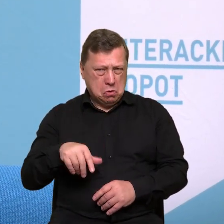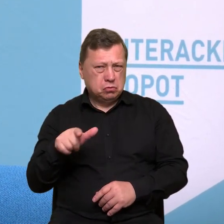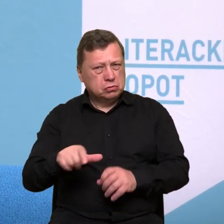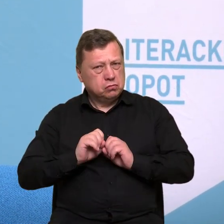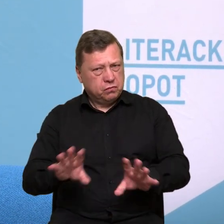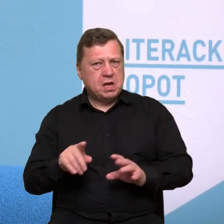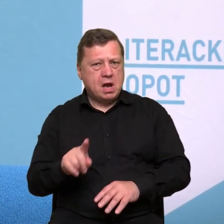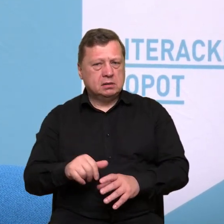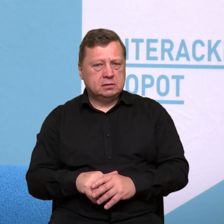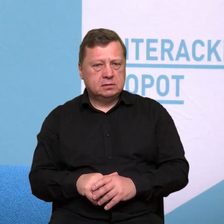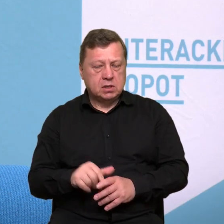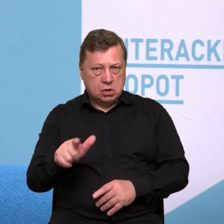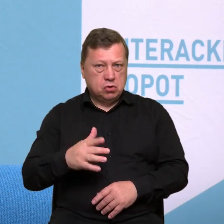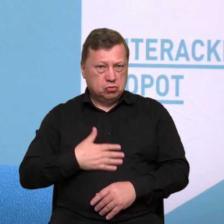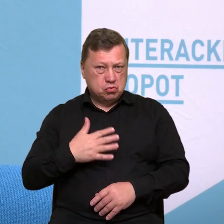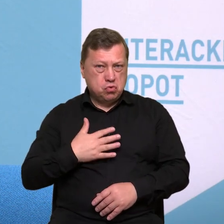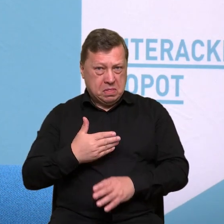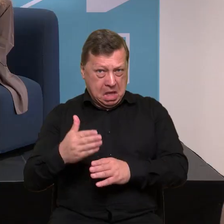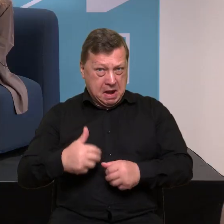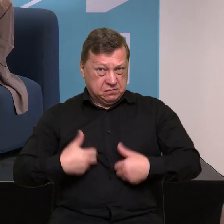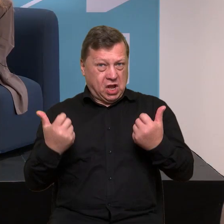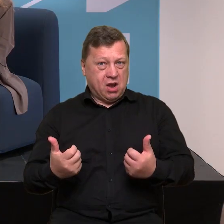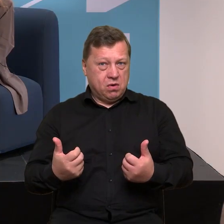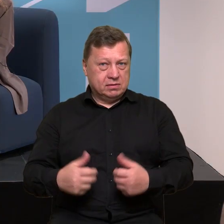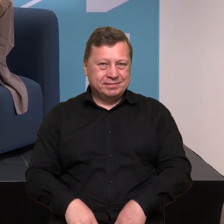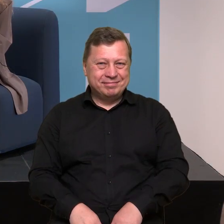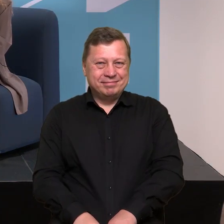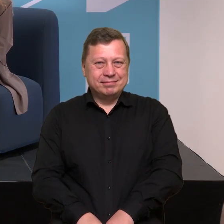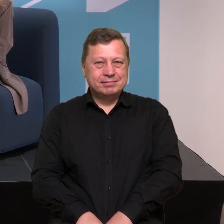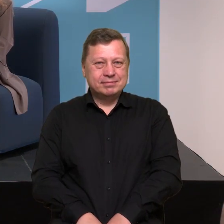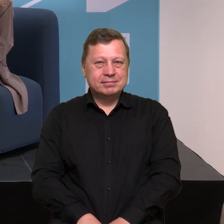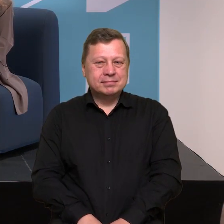tę myśl? Czy dalej czujesz się taka wściekła?